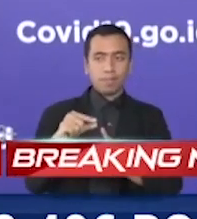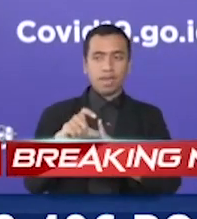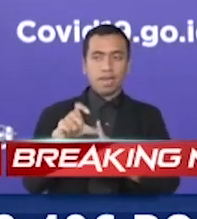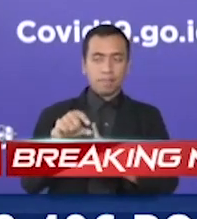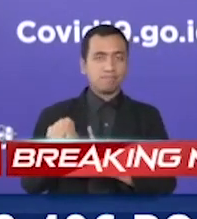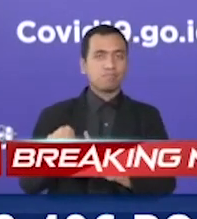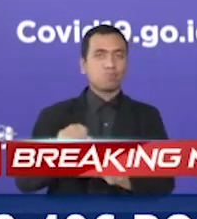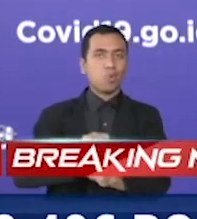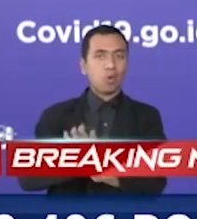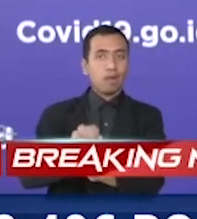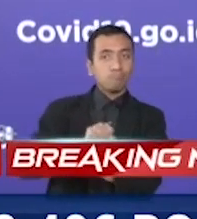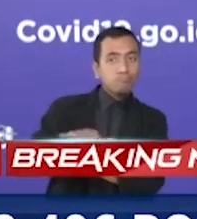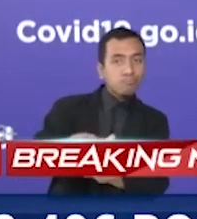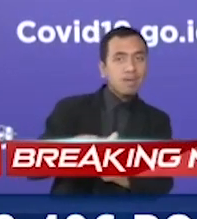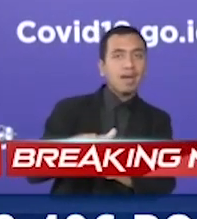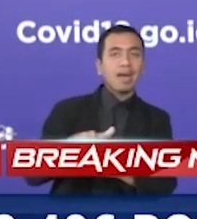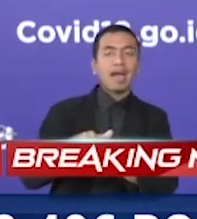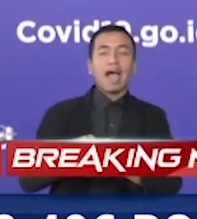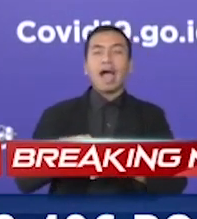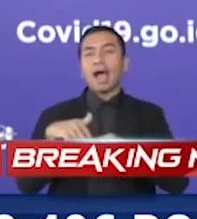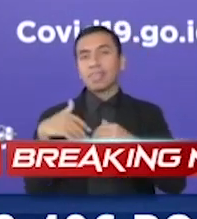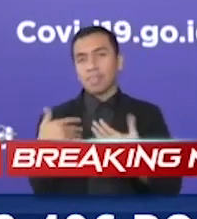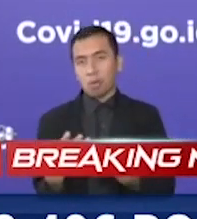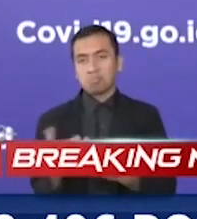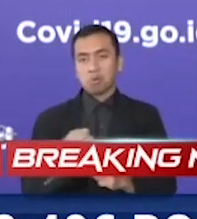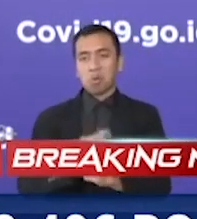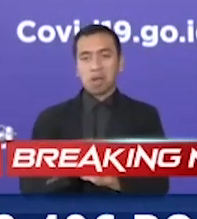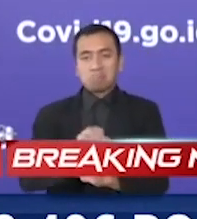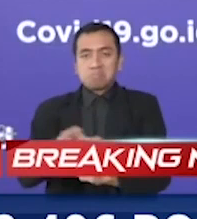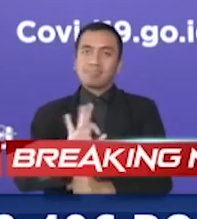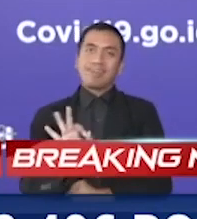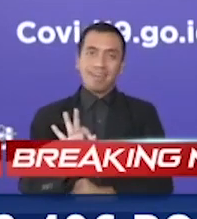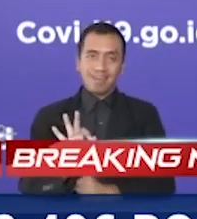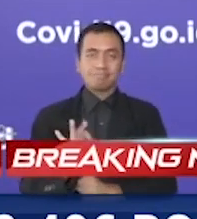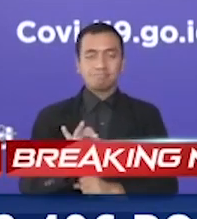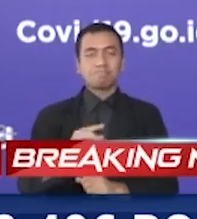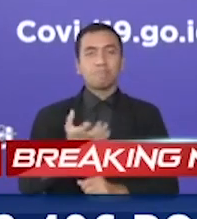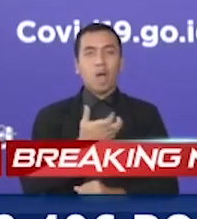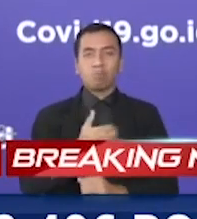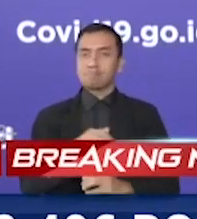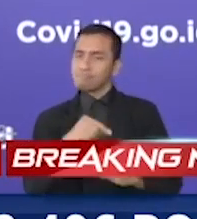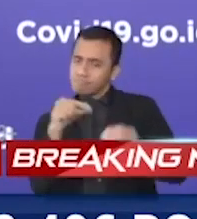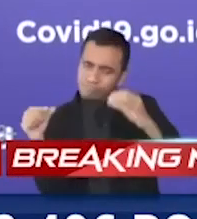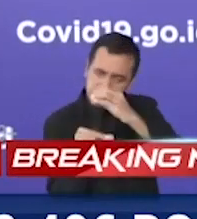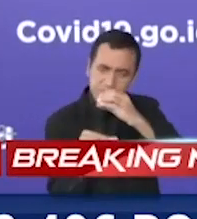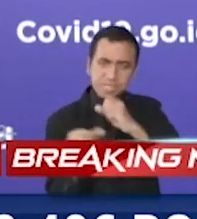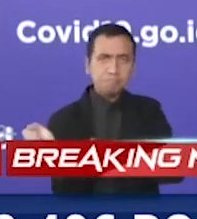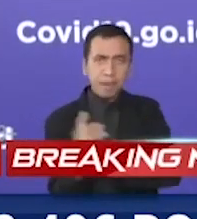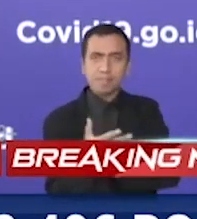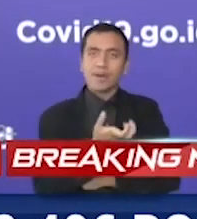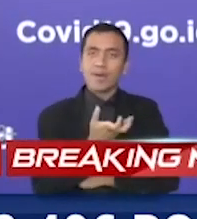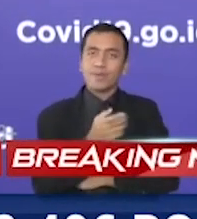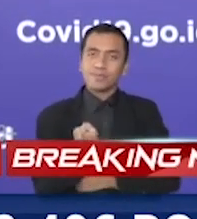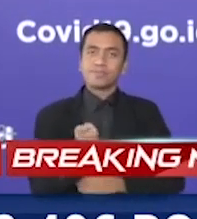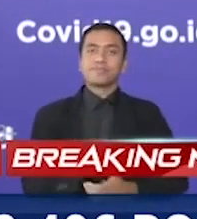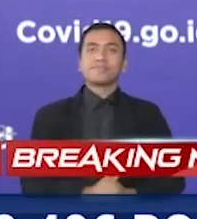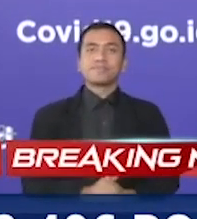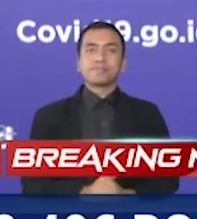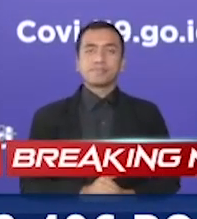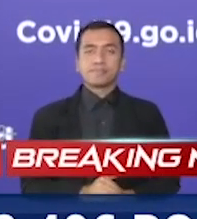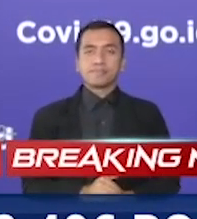konfirmasi copied 19 positif atau bukan Oleh karena itu saudara-saudara sekalian